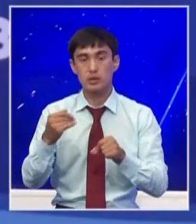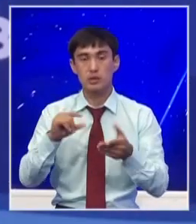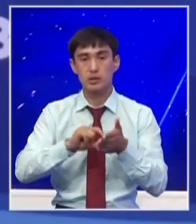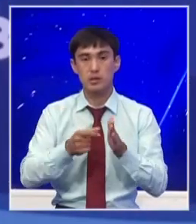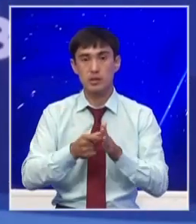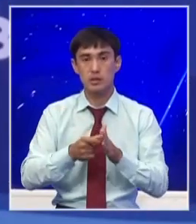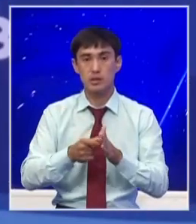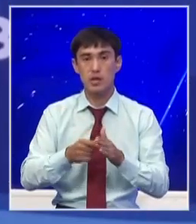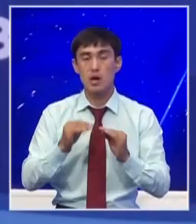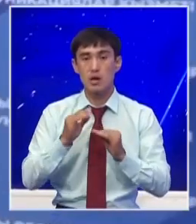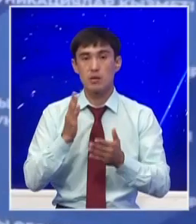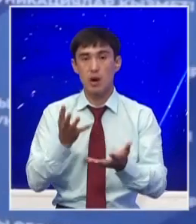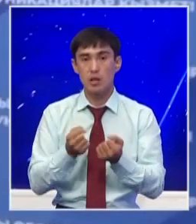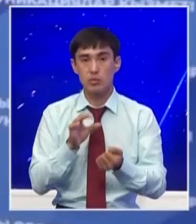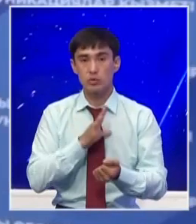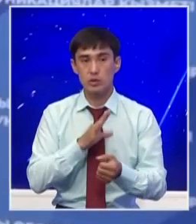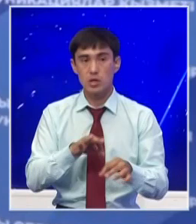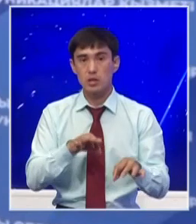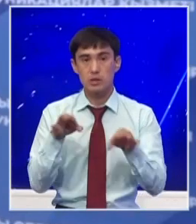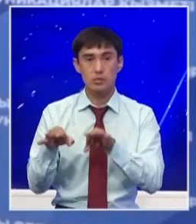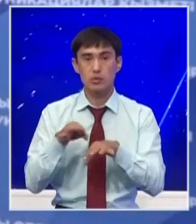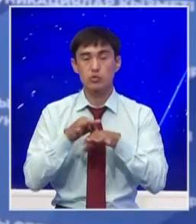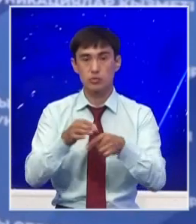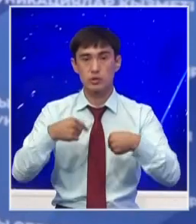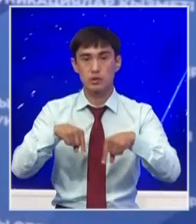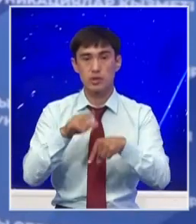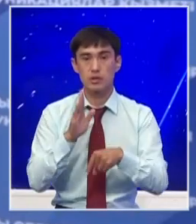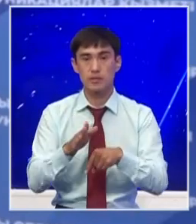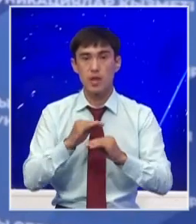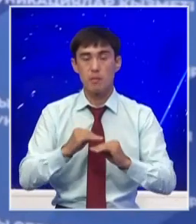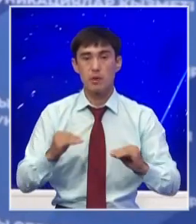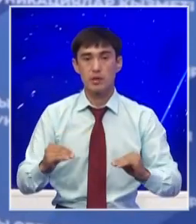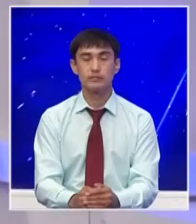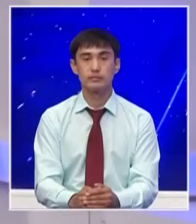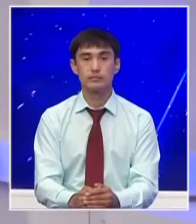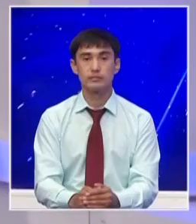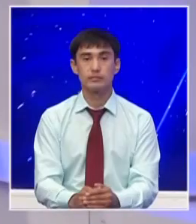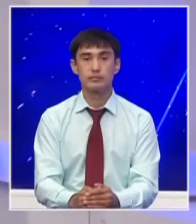аппаратының ғимаратында алып отыр екен. Тасымалдау ұйымдастырылады балаларға.